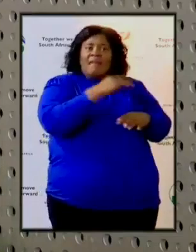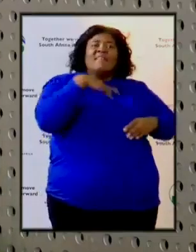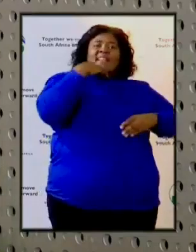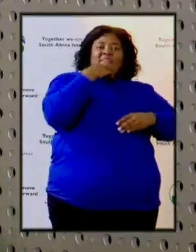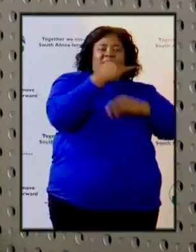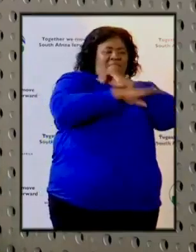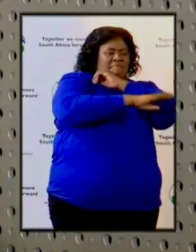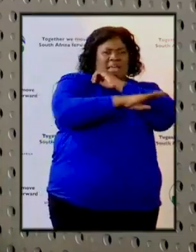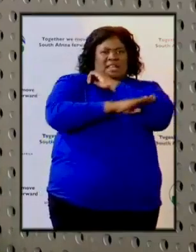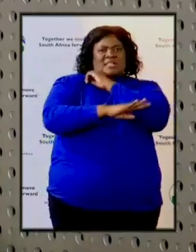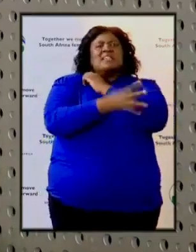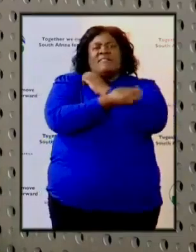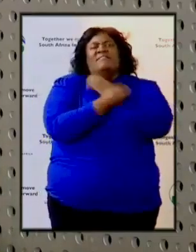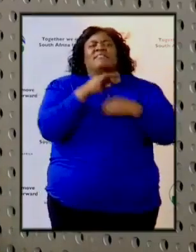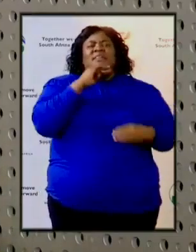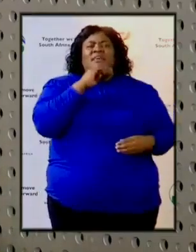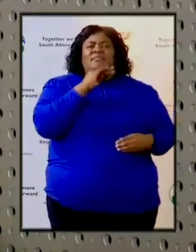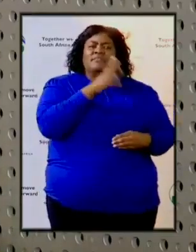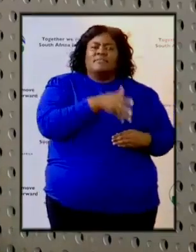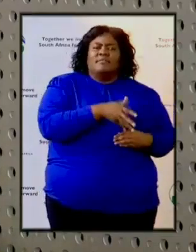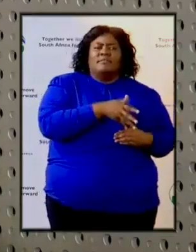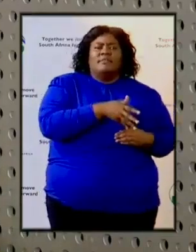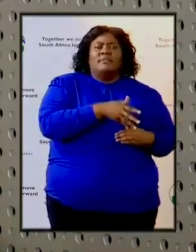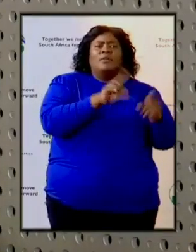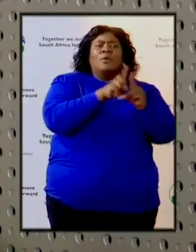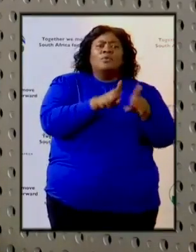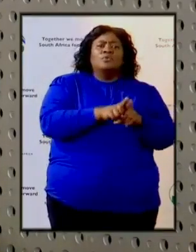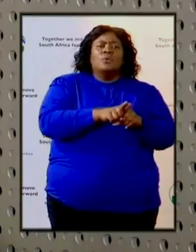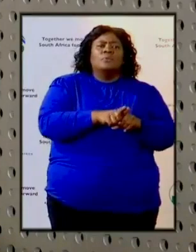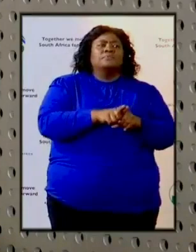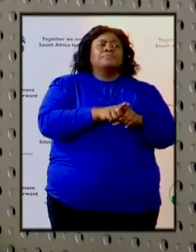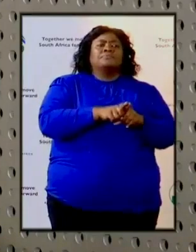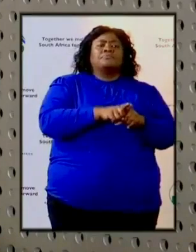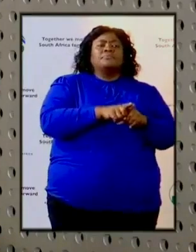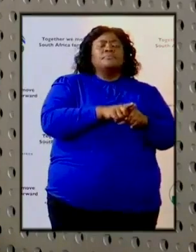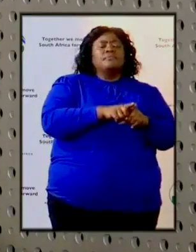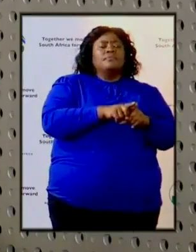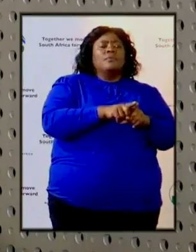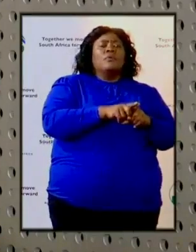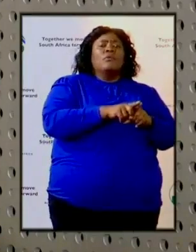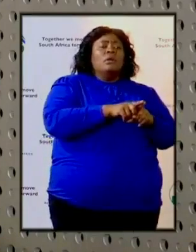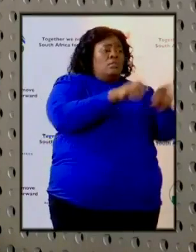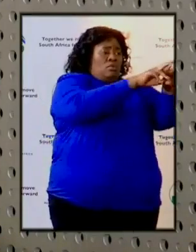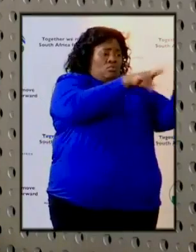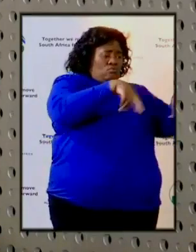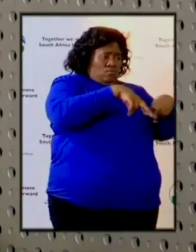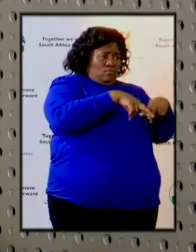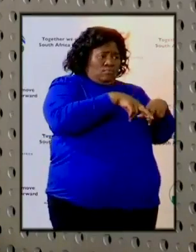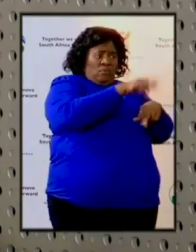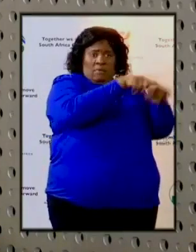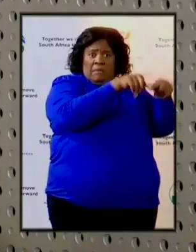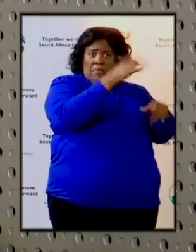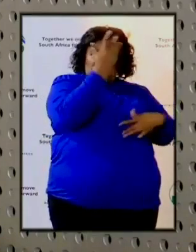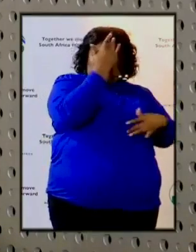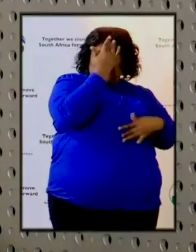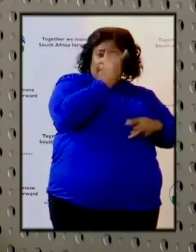esibhedlela nalapha engosini egumbini labagula kakhulu isimo